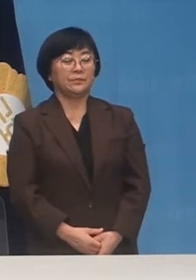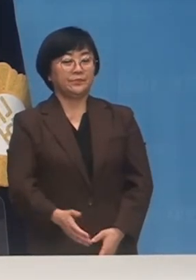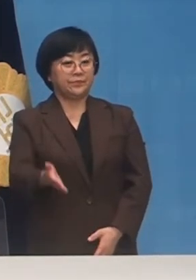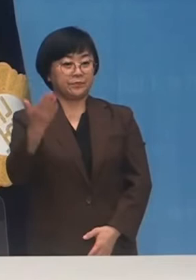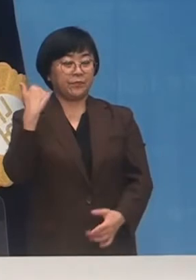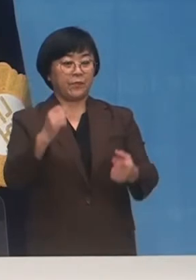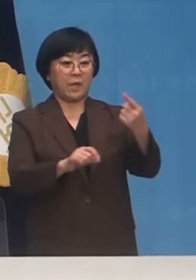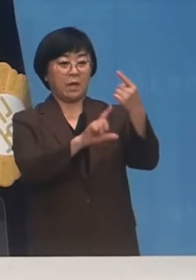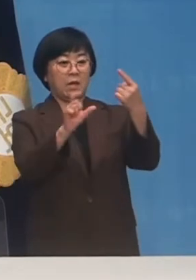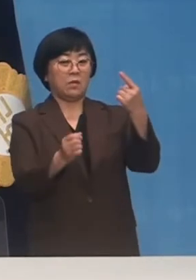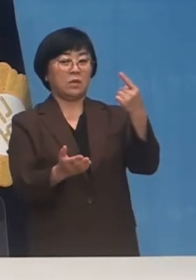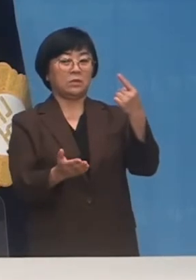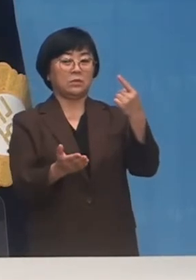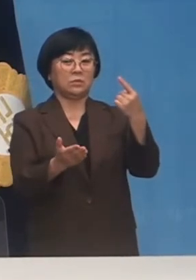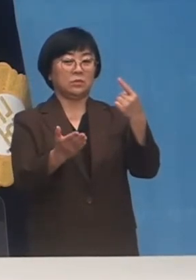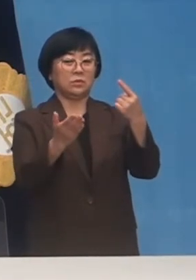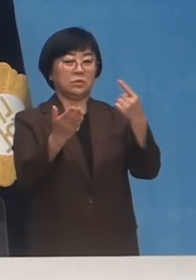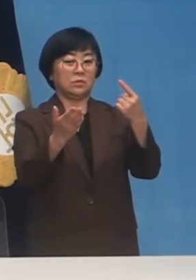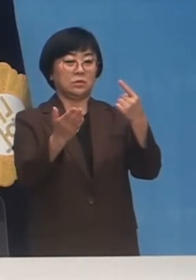지난 1월 초